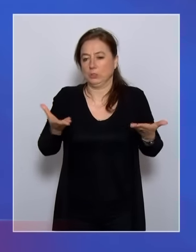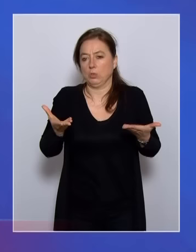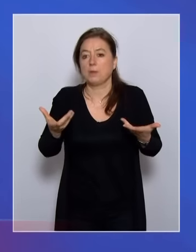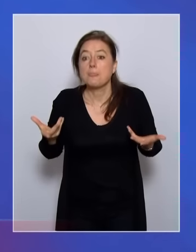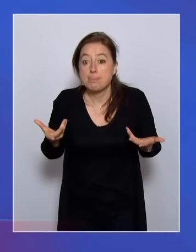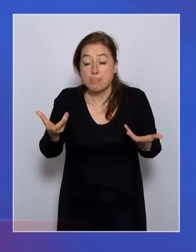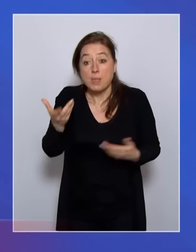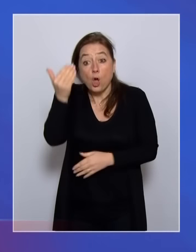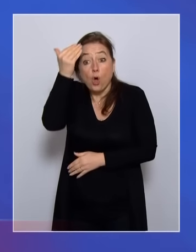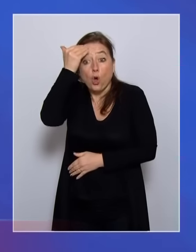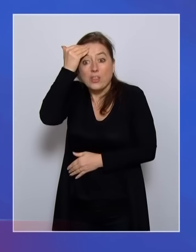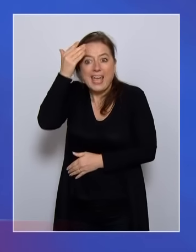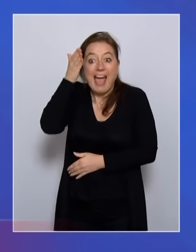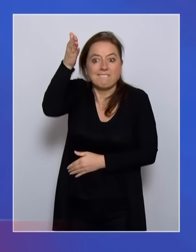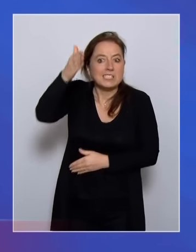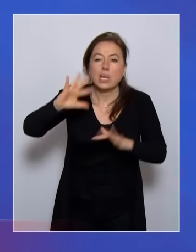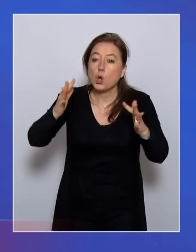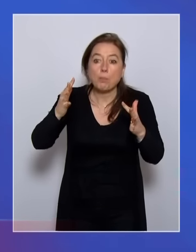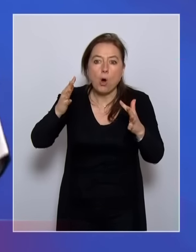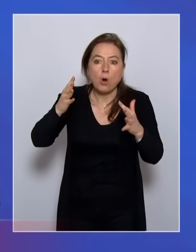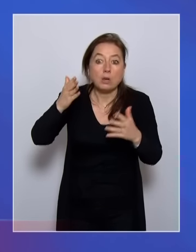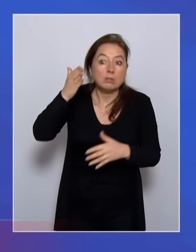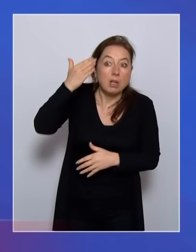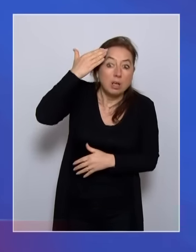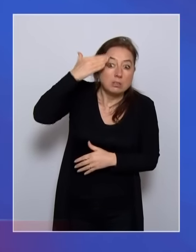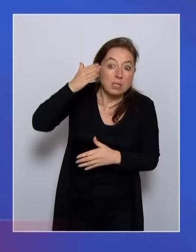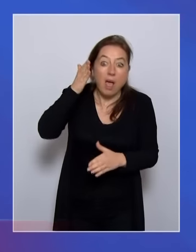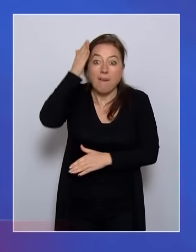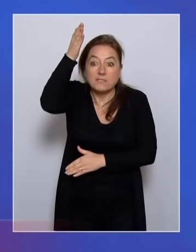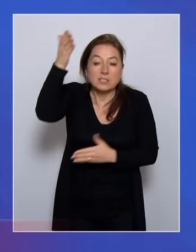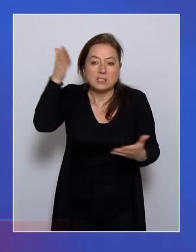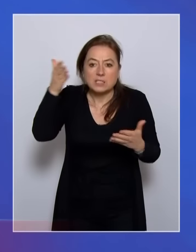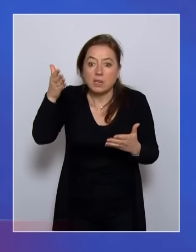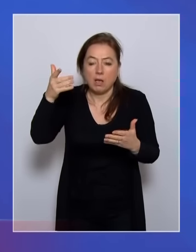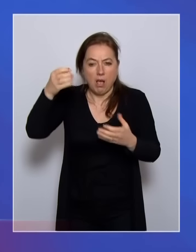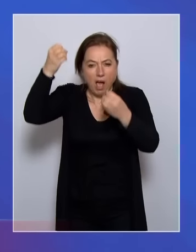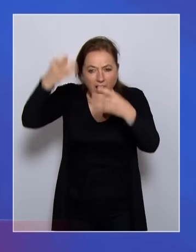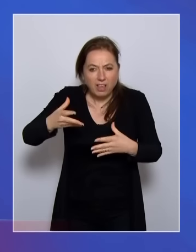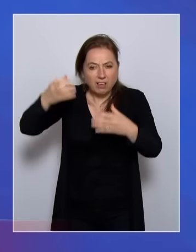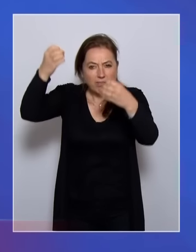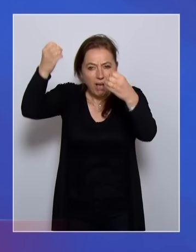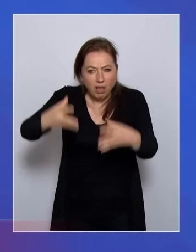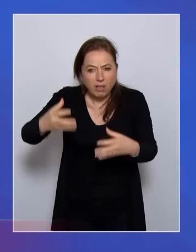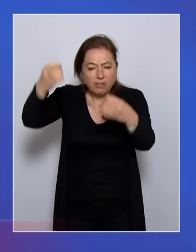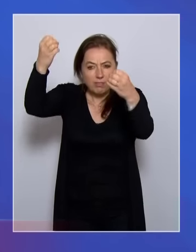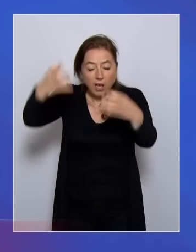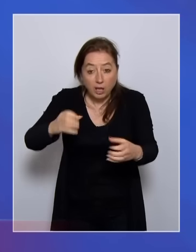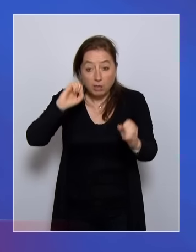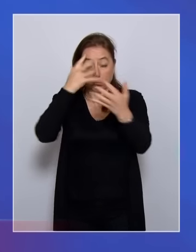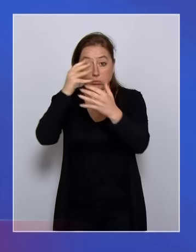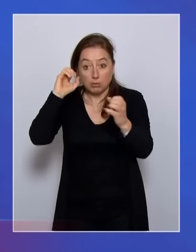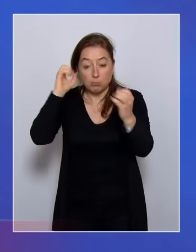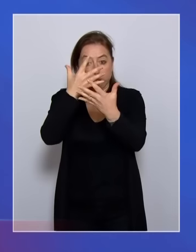de connaître l'avenir quand les événements reviennent quand l'imprévu est là